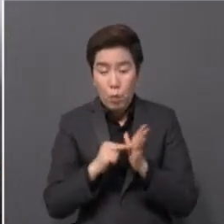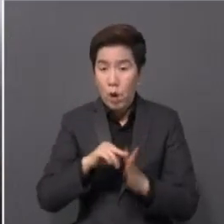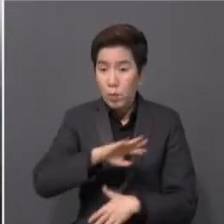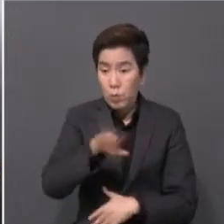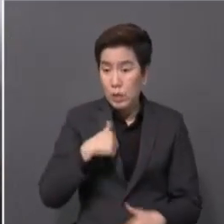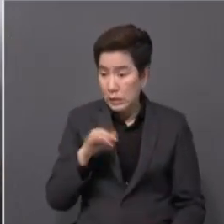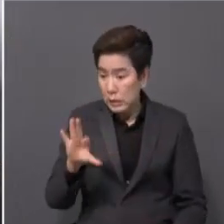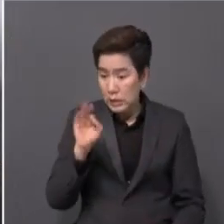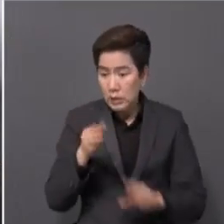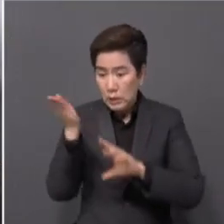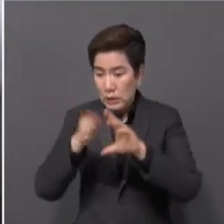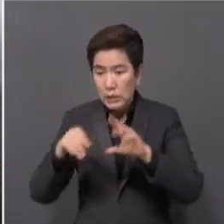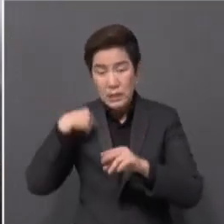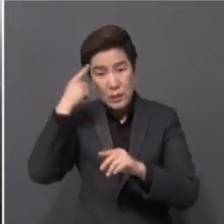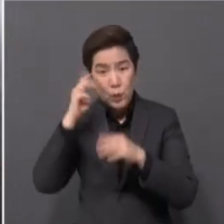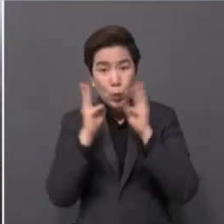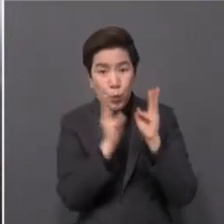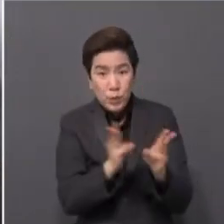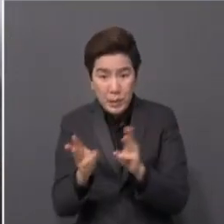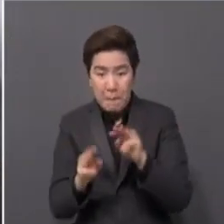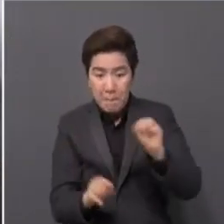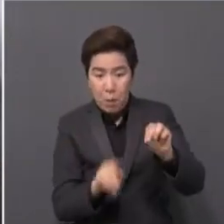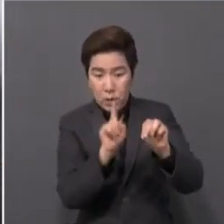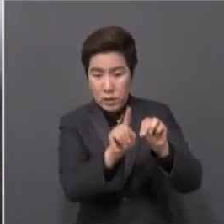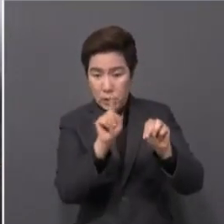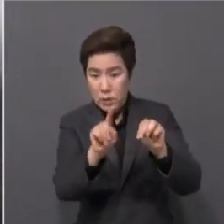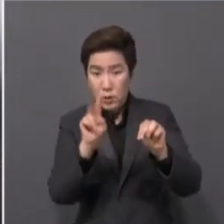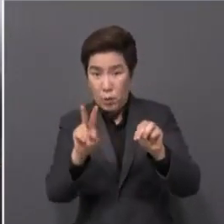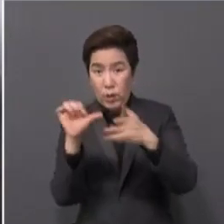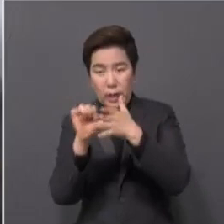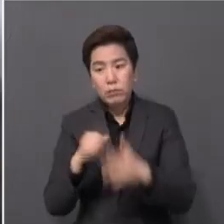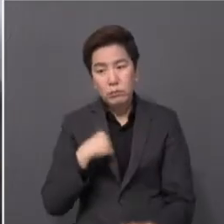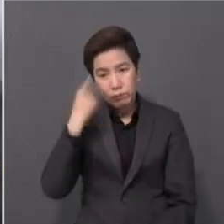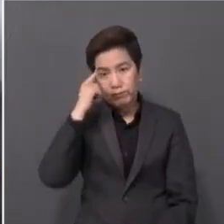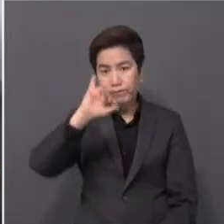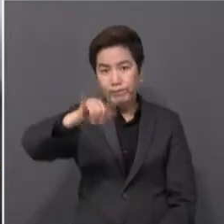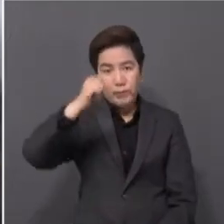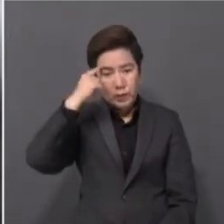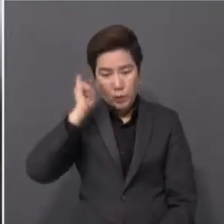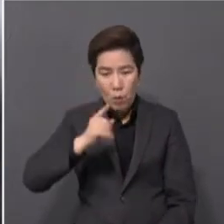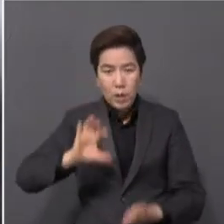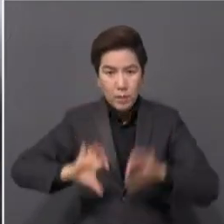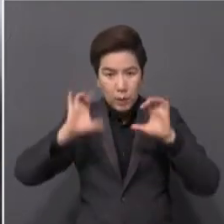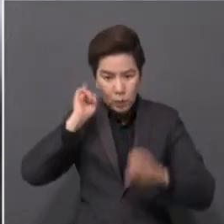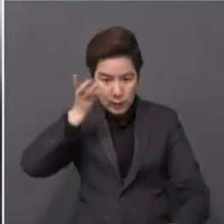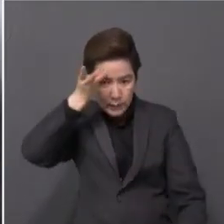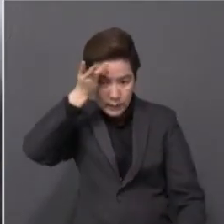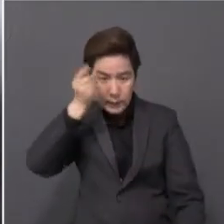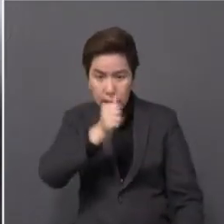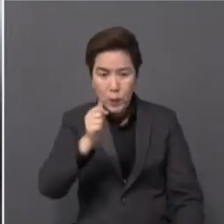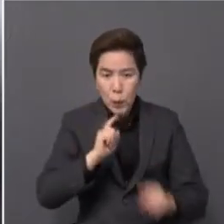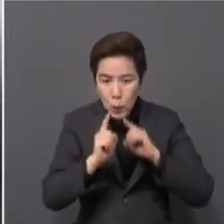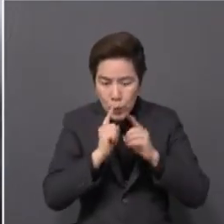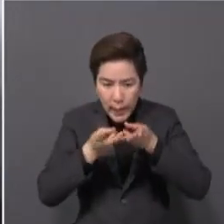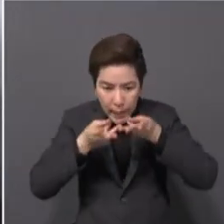ความว่าเลือกพรรคก้าวไกลแล้วจะเห็นด้วยกับมาตรการแก้ไข 112เป็นเรื่องที่พักร่วมรัฐบาลจะต้องรอบคอบมีการเจรจา